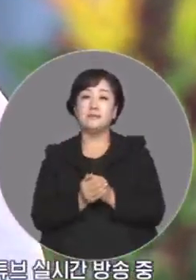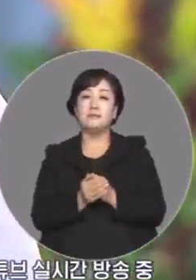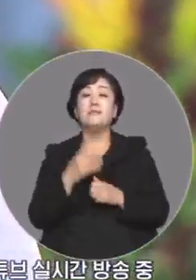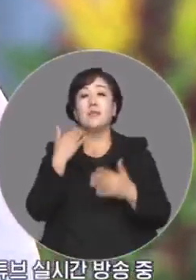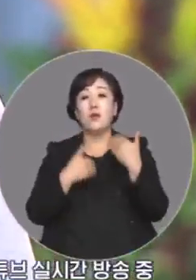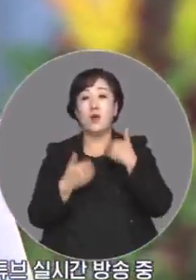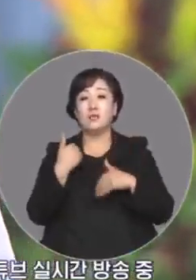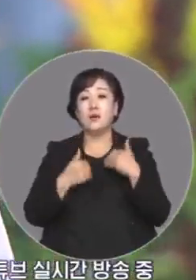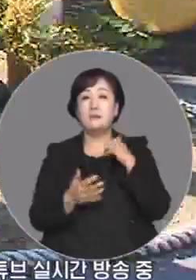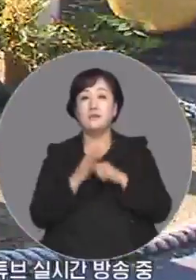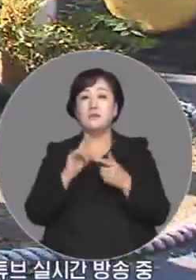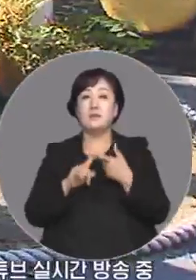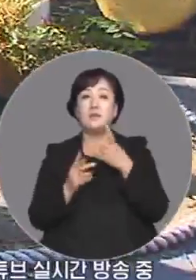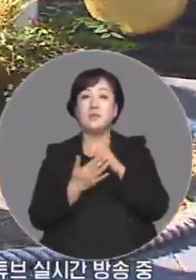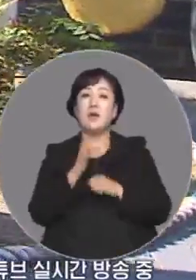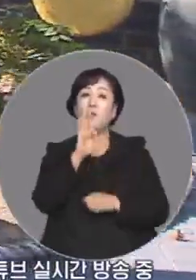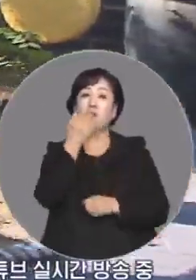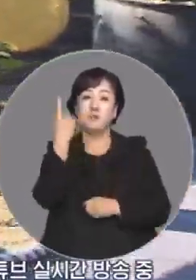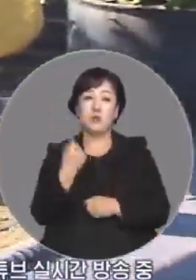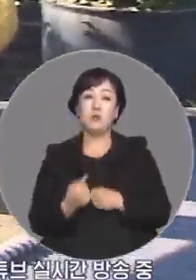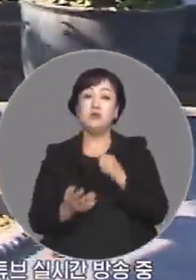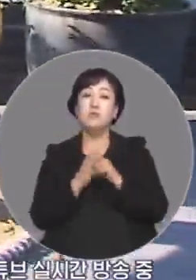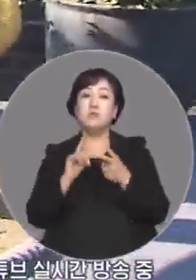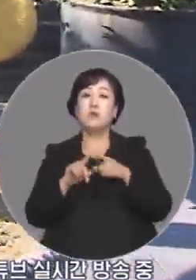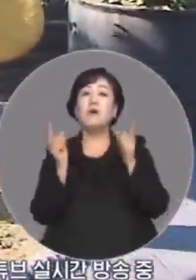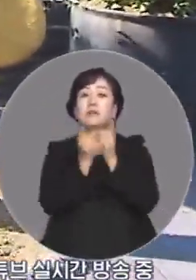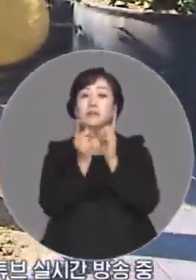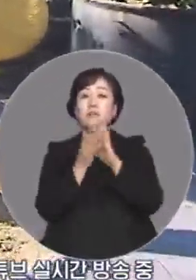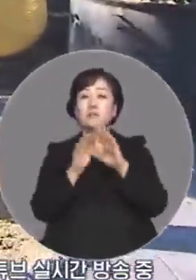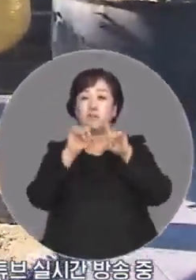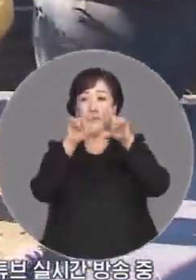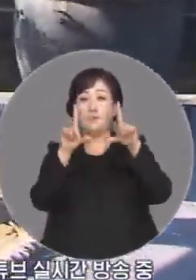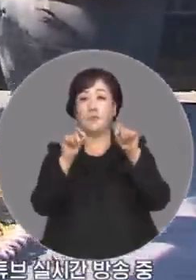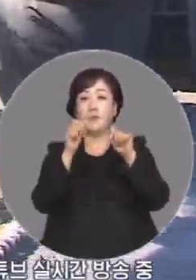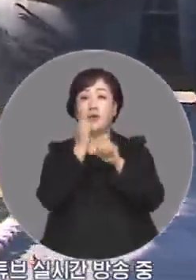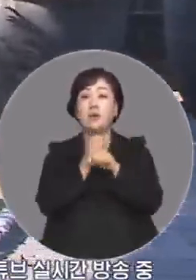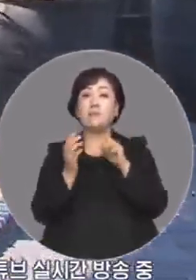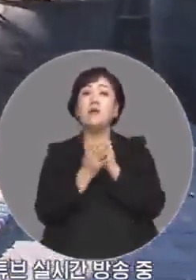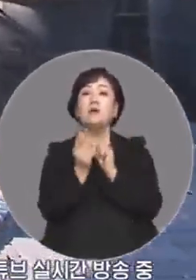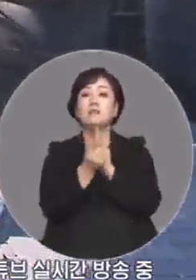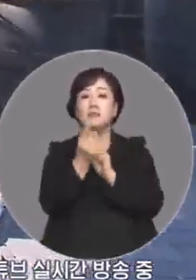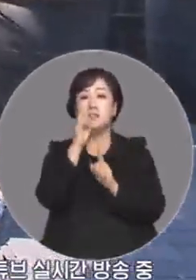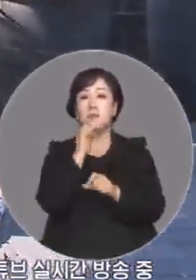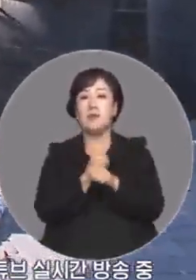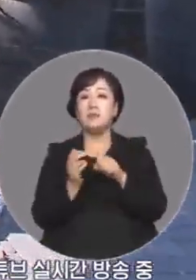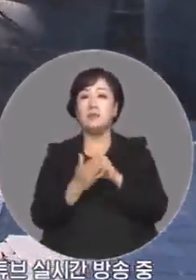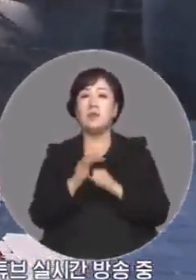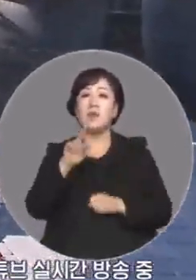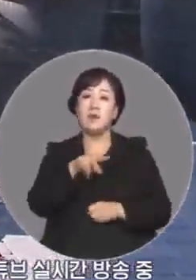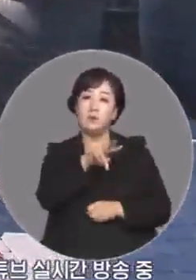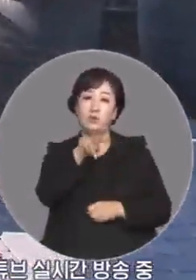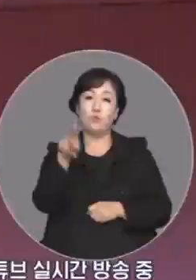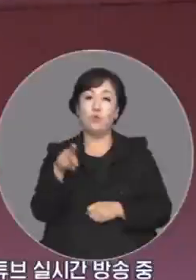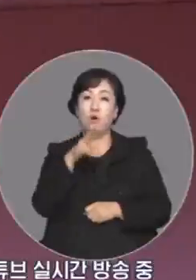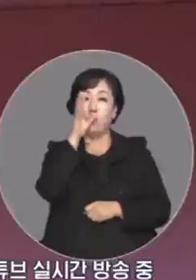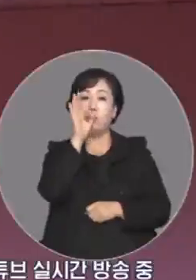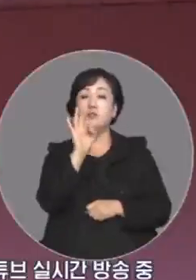환영합니다. 외고산 옹기마을에 이렇게 QR코드를 찍으면 해뜨미와 함께 옹기마을 투어를 할 수